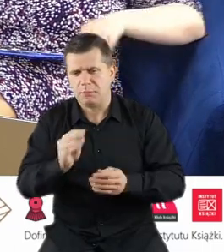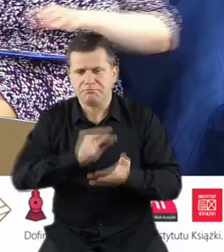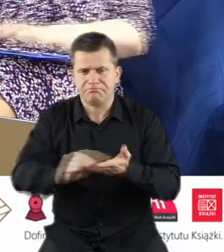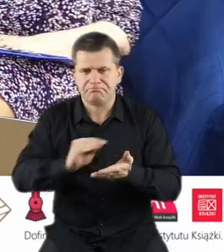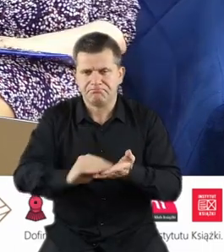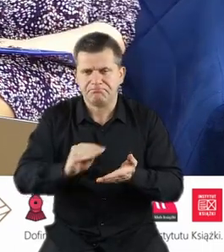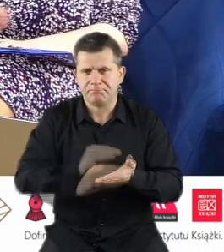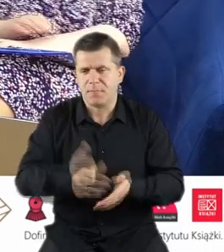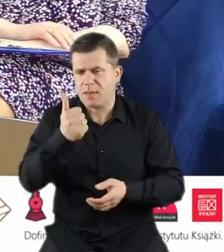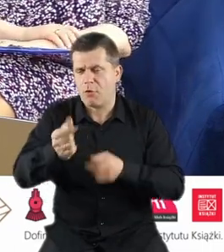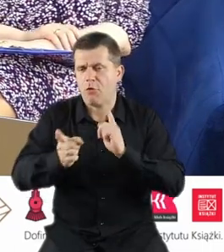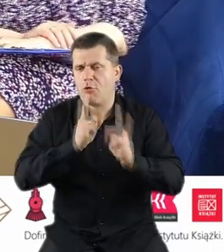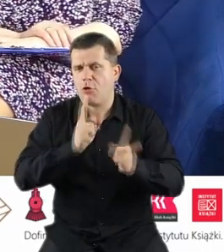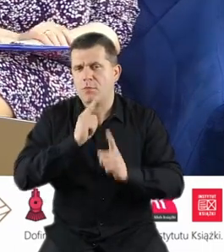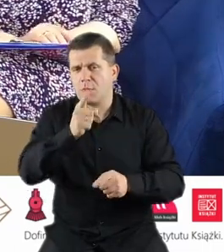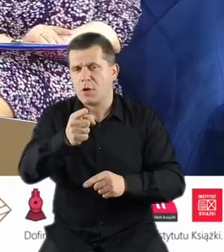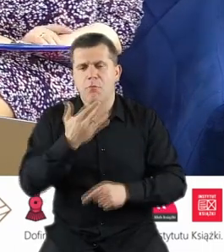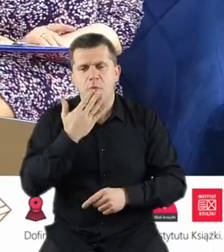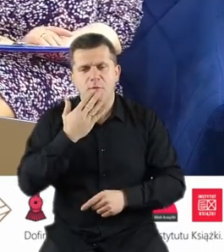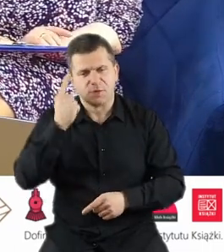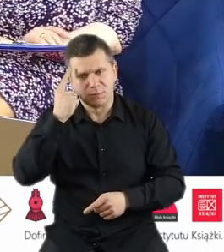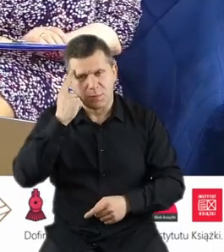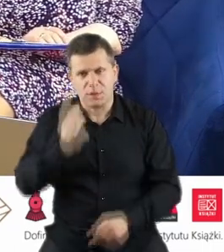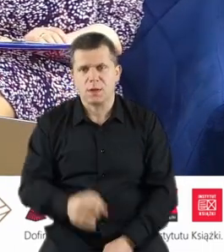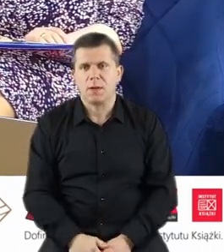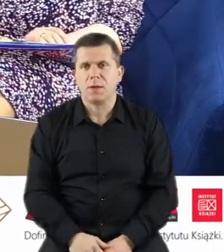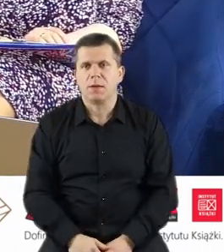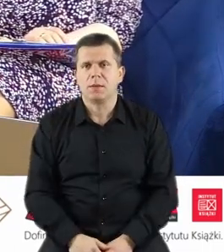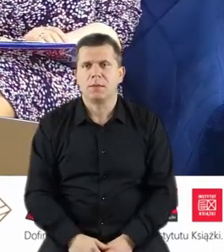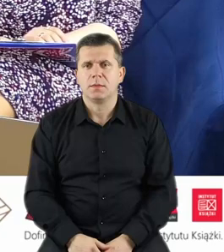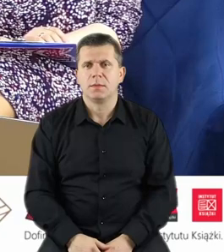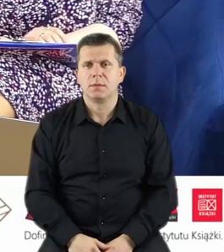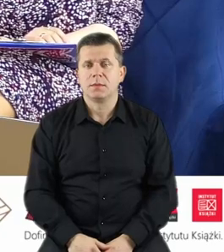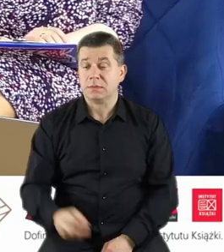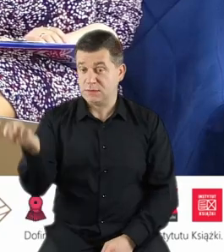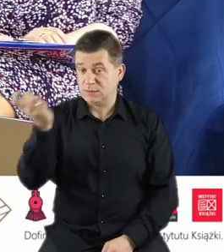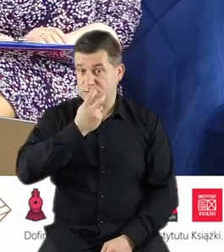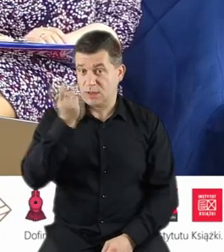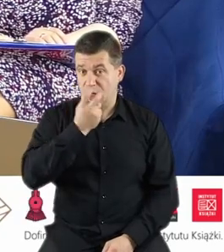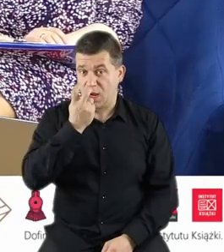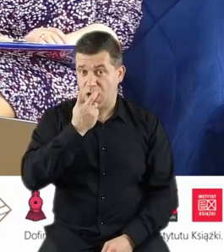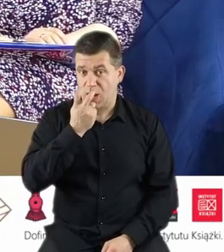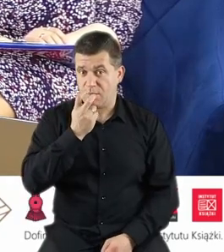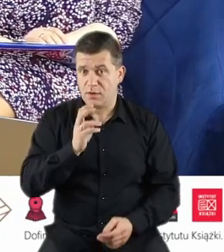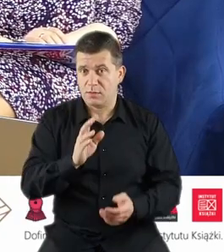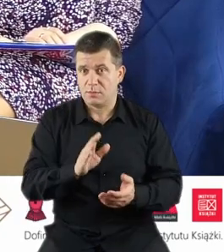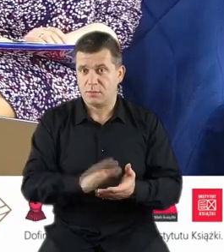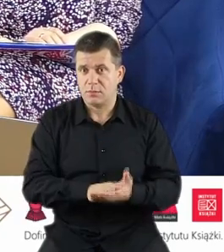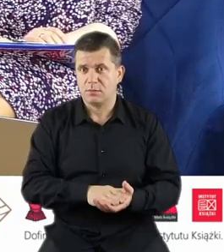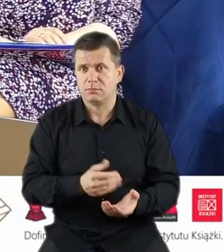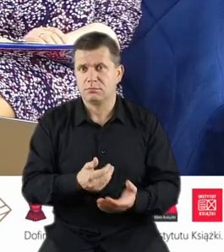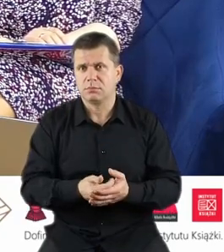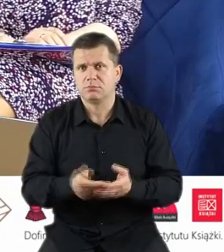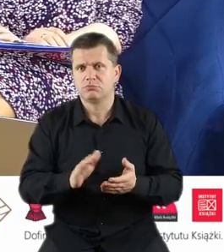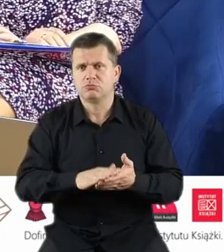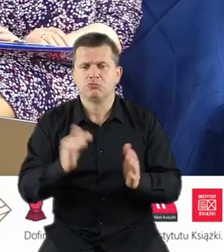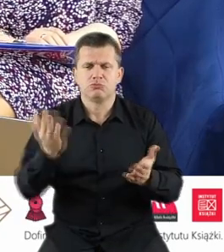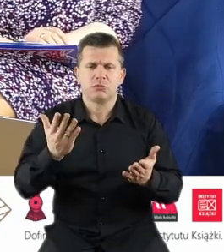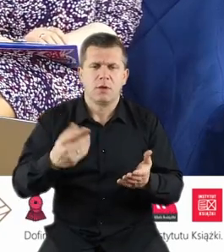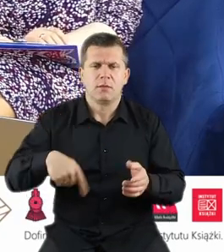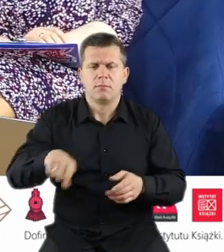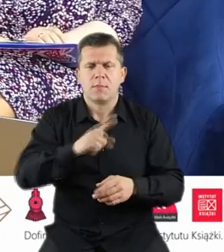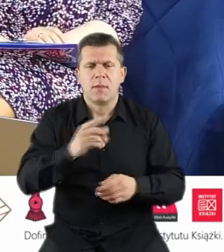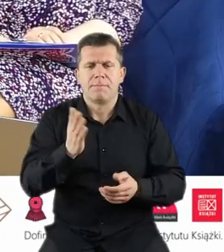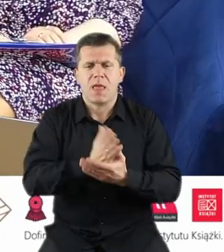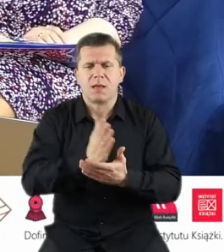w jednej z rozmów wspominał Pan, że bardzo frapująca i ciekawa byłaby kwestia morderstwa na Międzynarodowej Stacji Tak, Kosmicznej, tak. no I